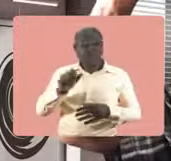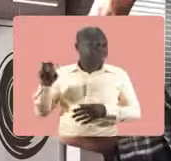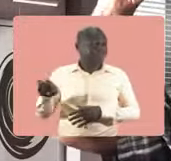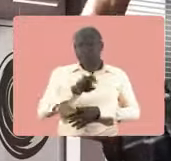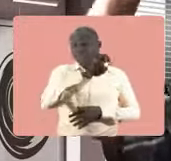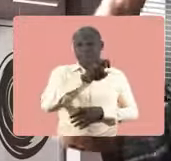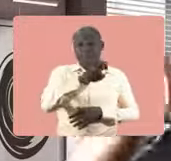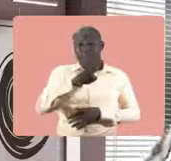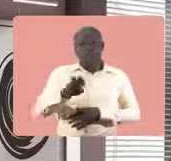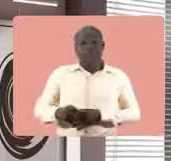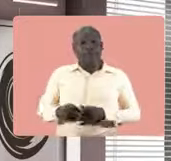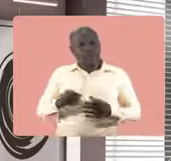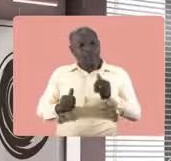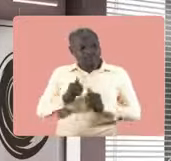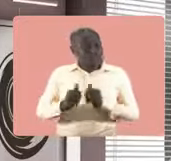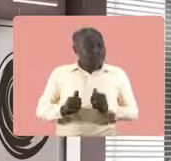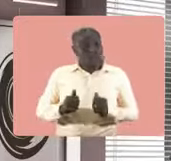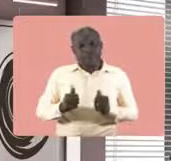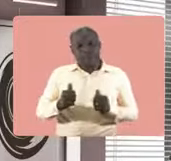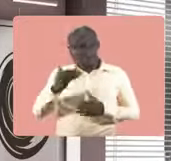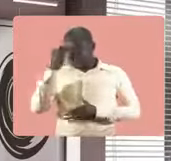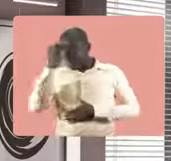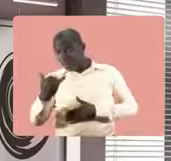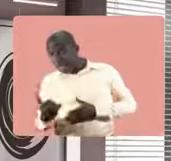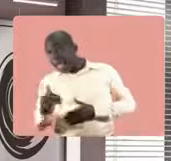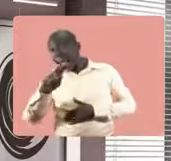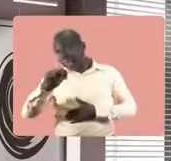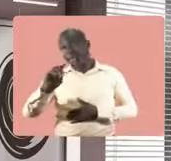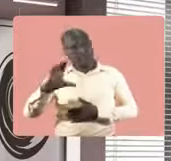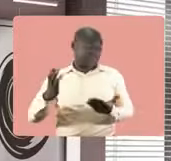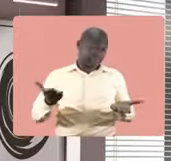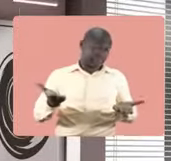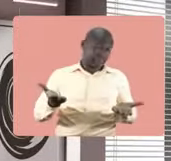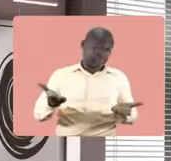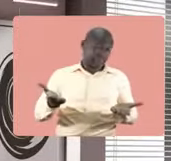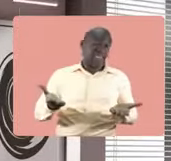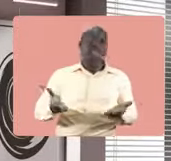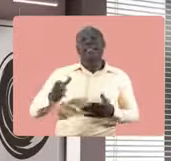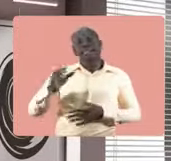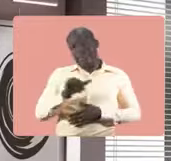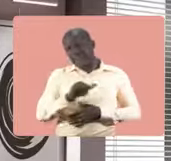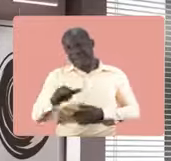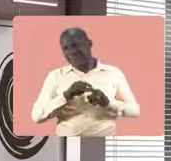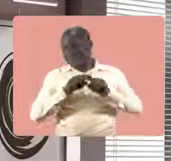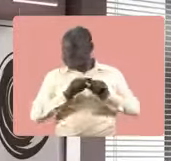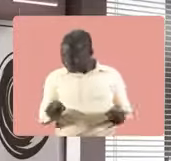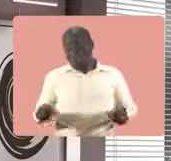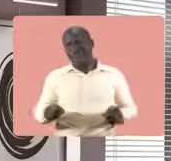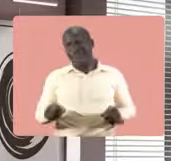atukwan. Eko Burkina Faso. Yes, NDC Bresoa. Midafo,